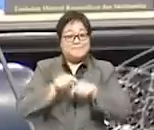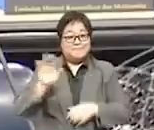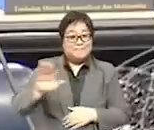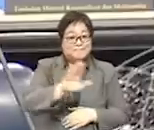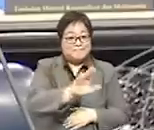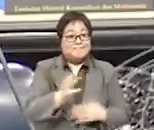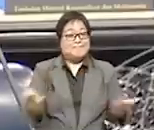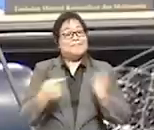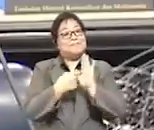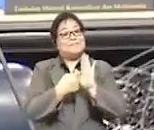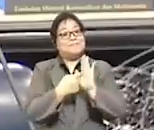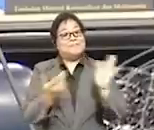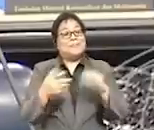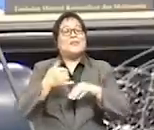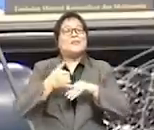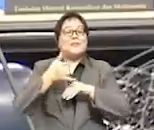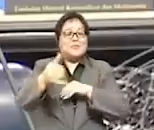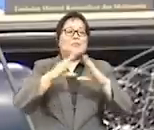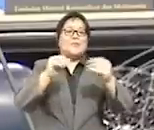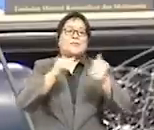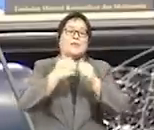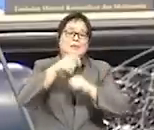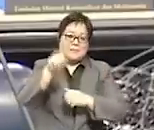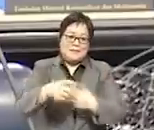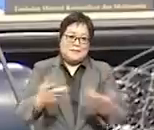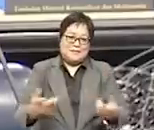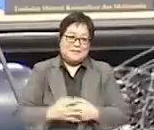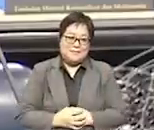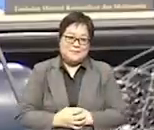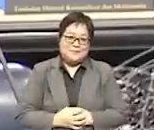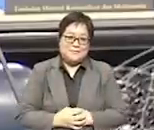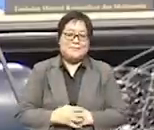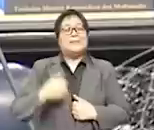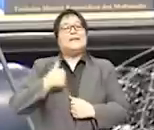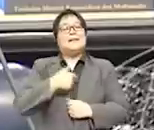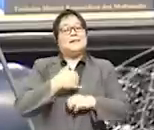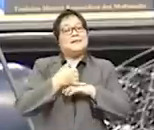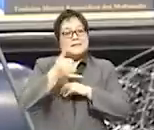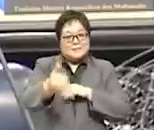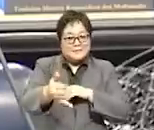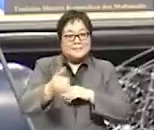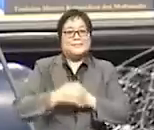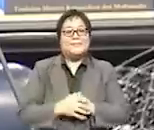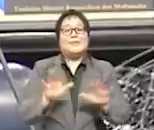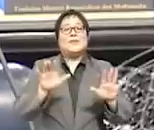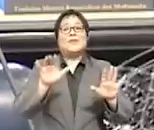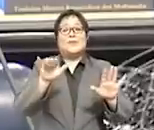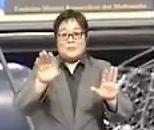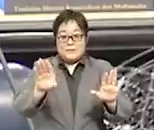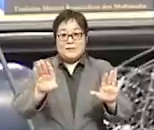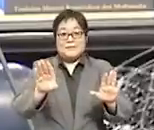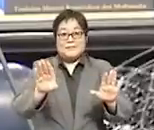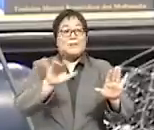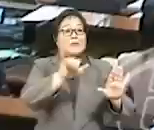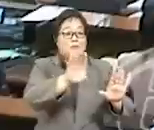ini menunjukkan bahwa pada masa masalah yang bermanfaat kita tuh Padang tengok lewat ah